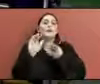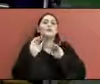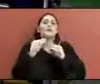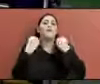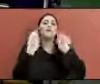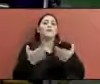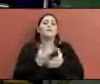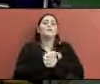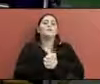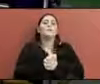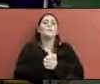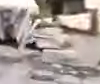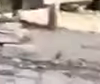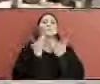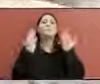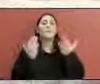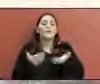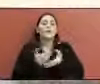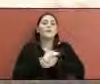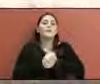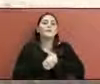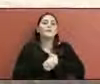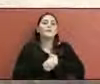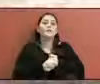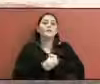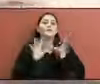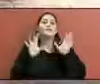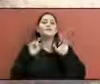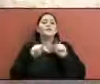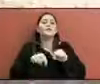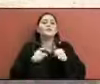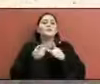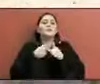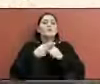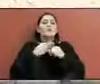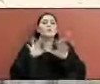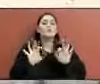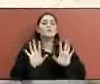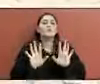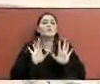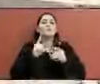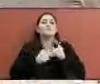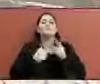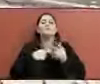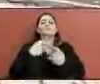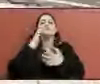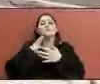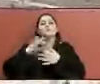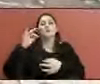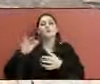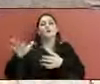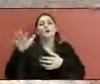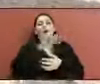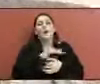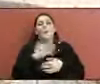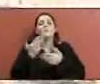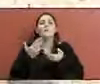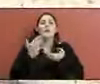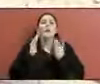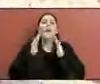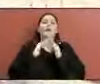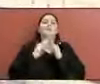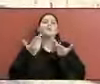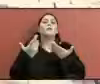desteklerimiz var? Evet. Öncelikle şöyle, biz birebir de vatandaşımızı evinde tespit